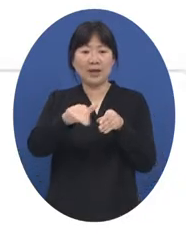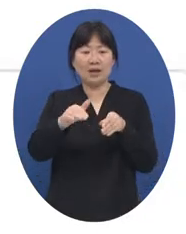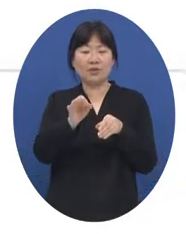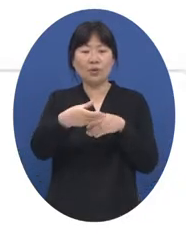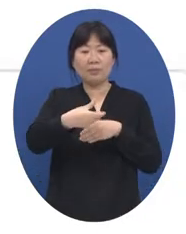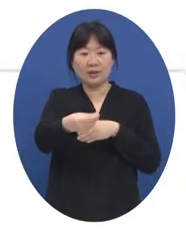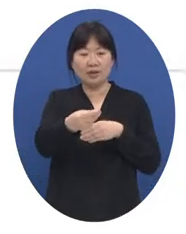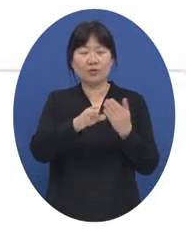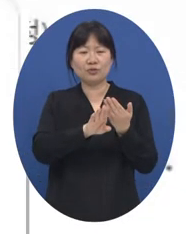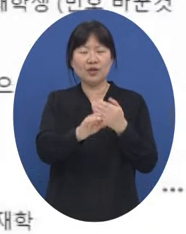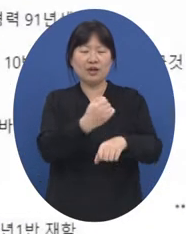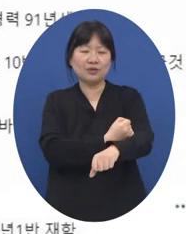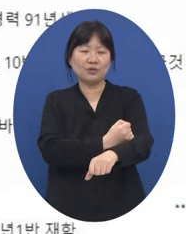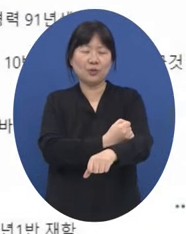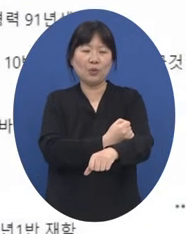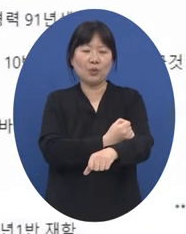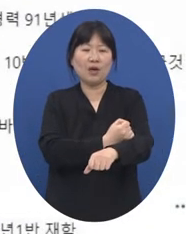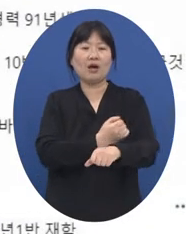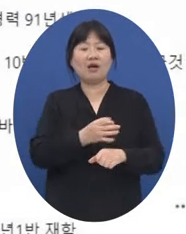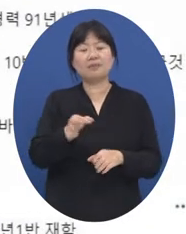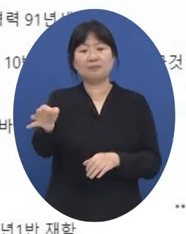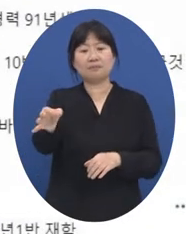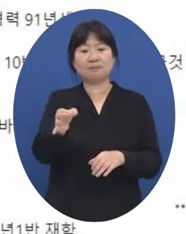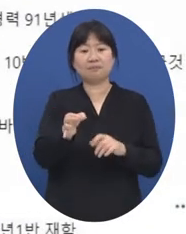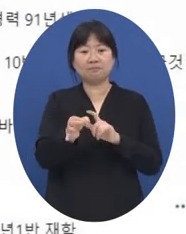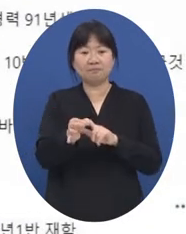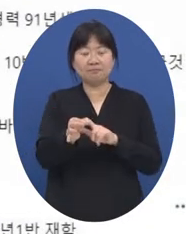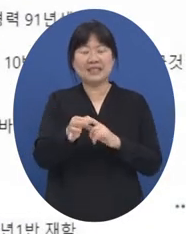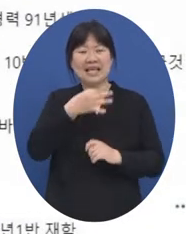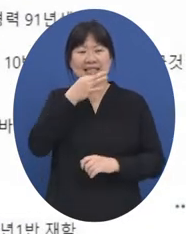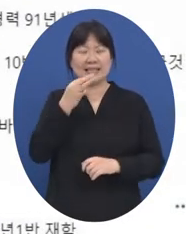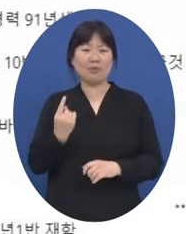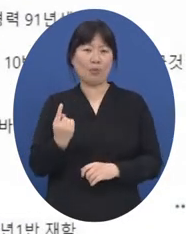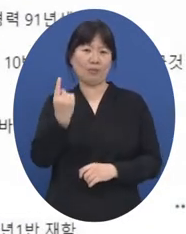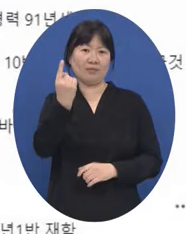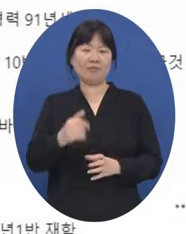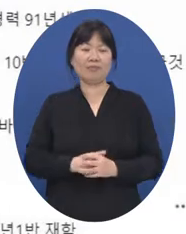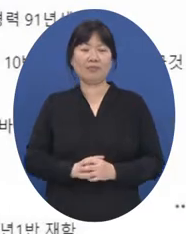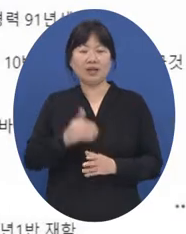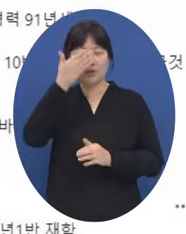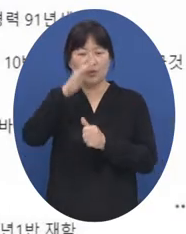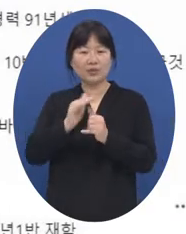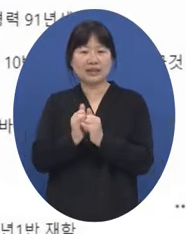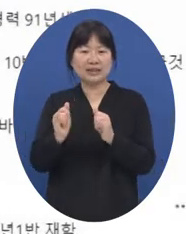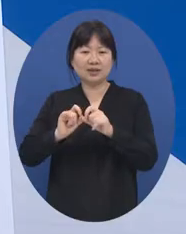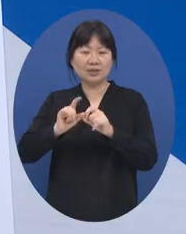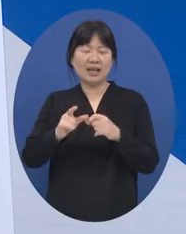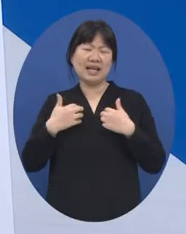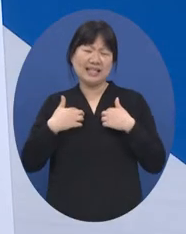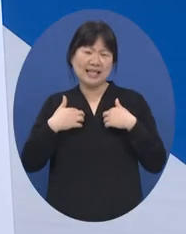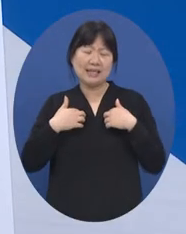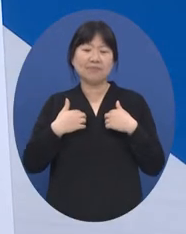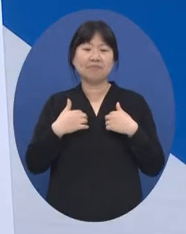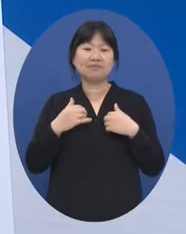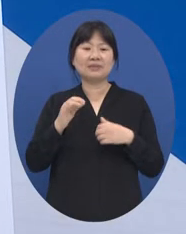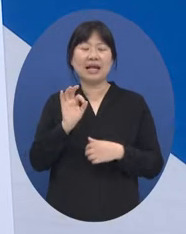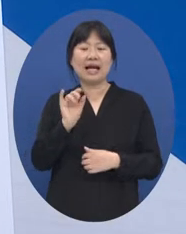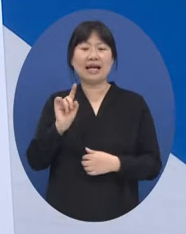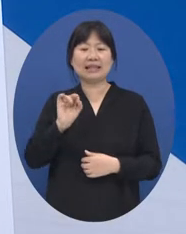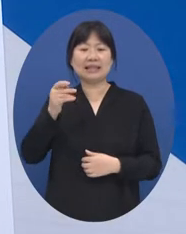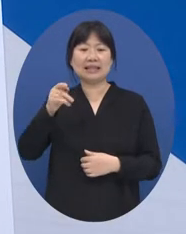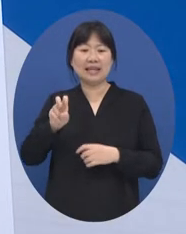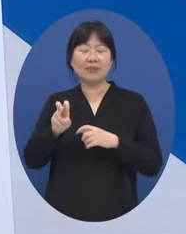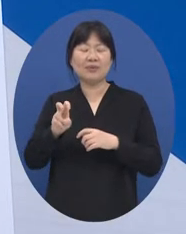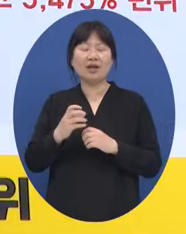대리 입금은 돈을 빌려주고 수고비 지각 삘 명목으로 고금리 이자를 받는 것으로 청소년들이 주로 게임 아이템이나